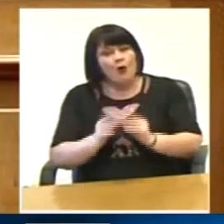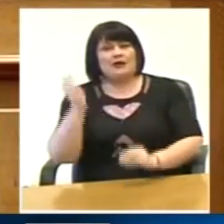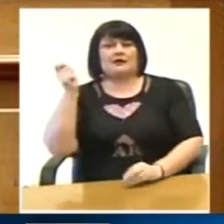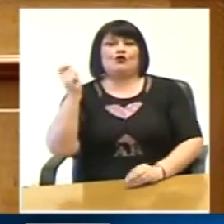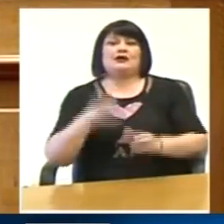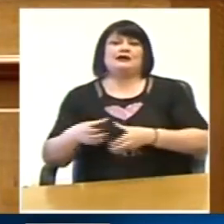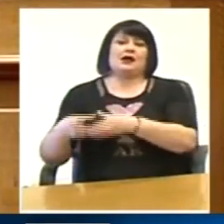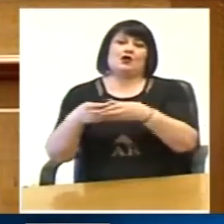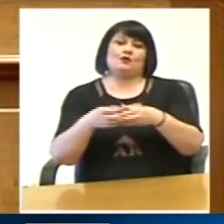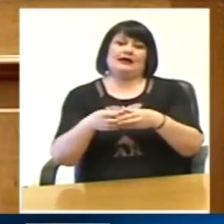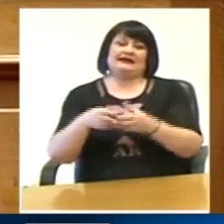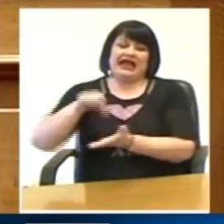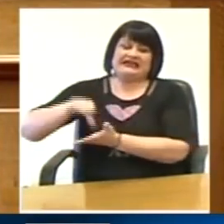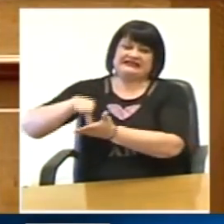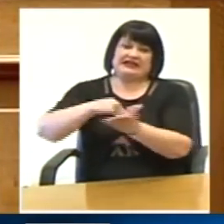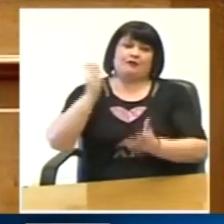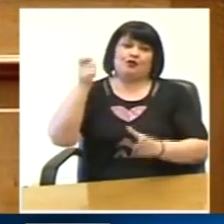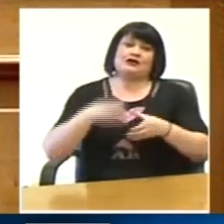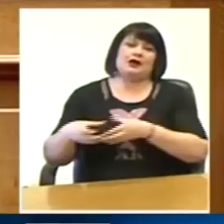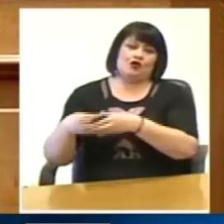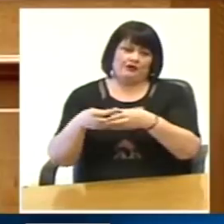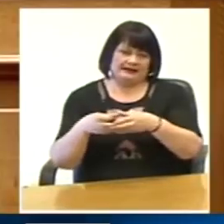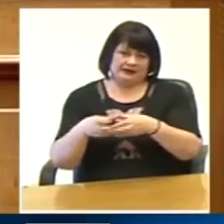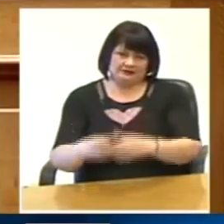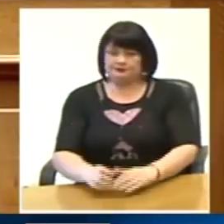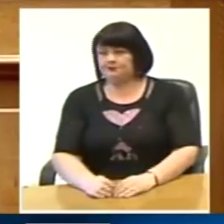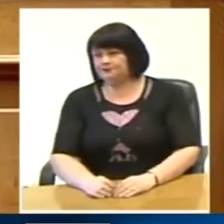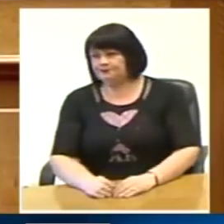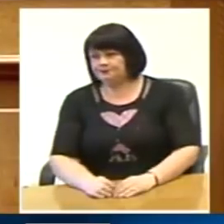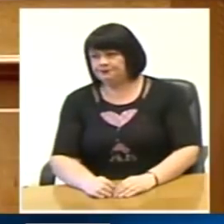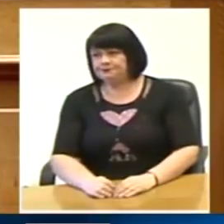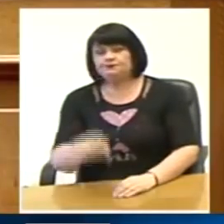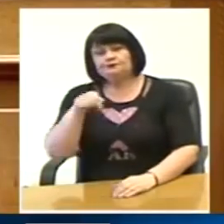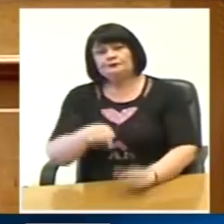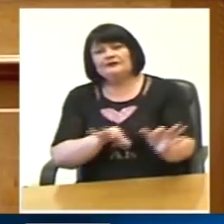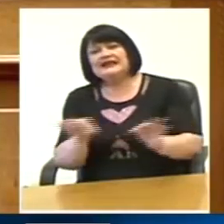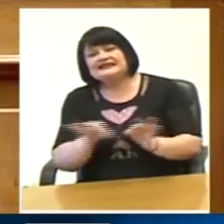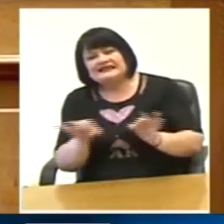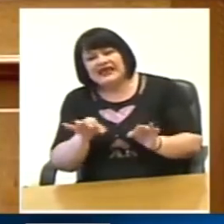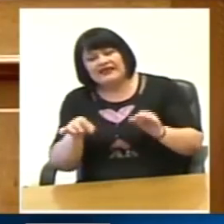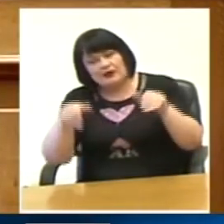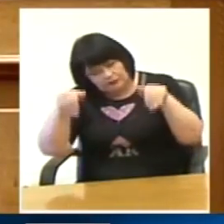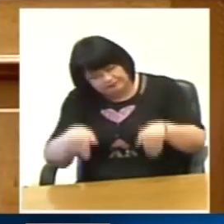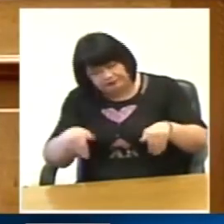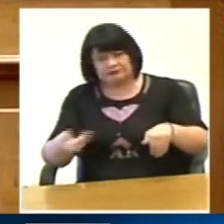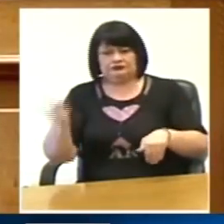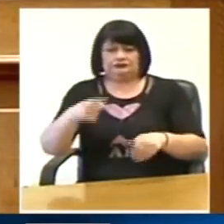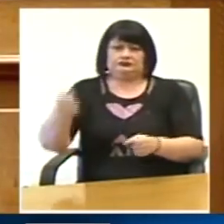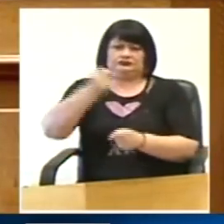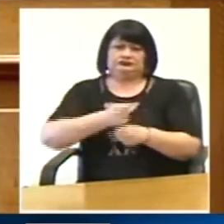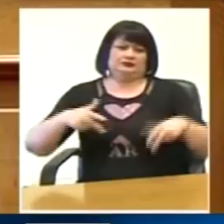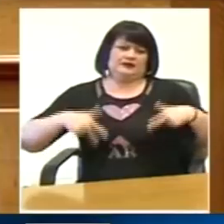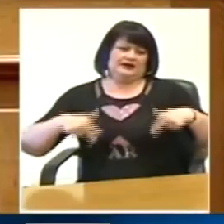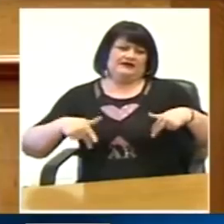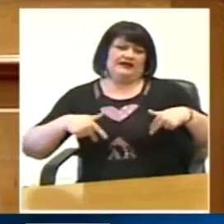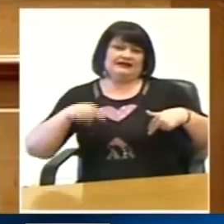τα αστικά, εδώ μέσα. Αυτόν τον σχεδιασμό θα υπηρετήσει και η επόμενη κυβέρνηση. Απέναντι λοιπόν σε